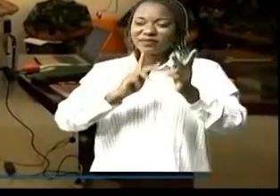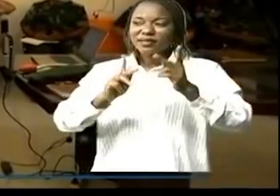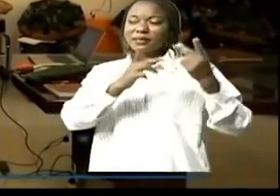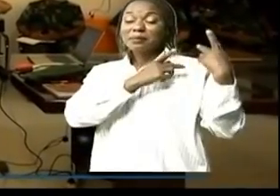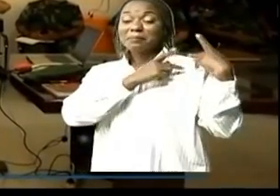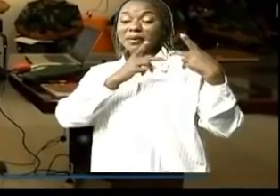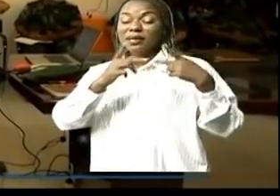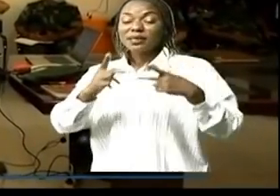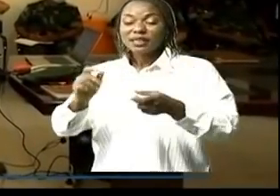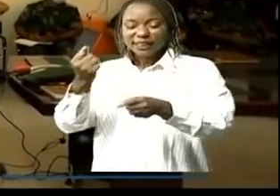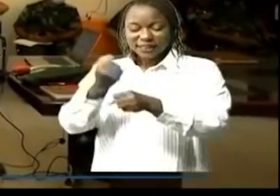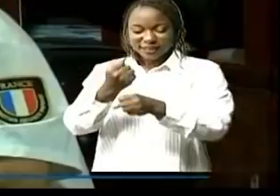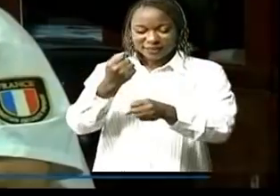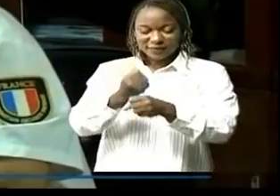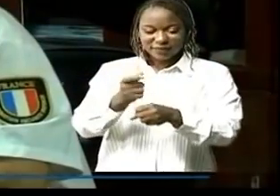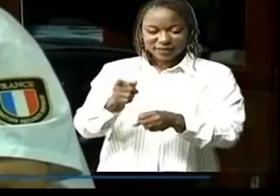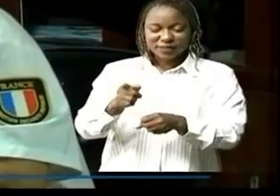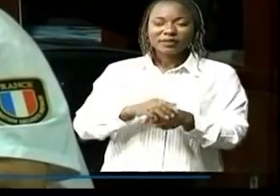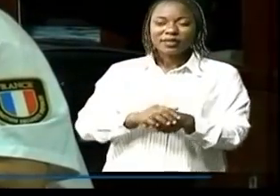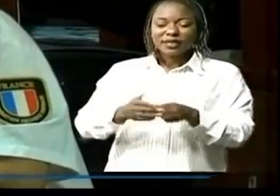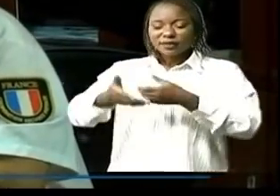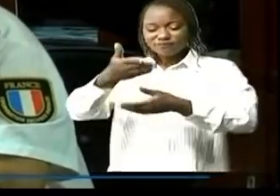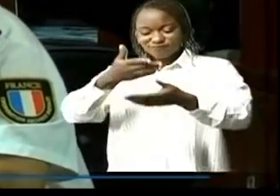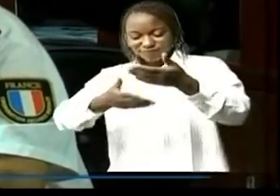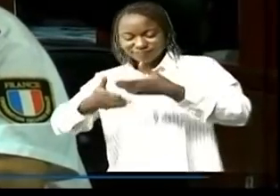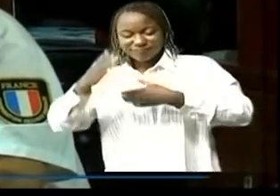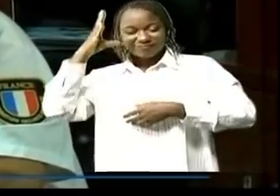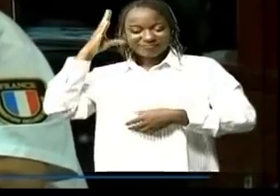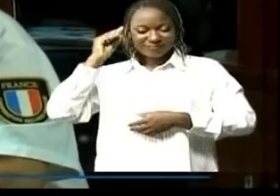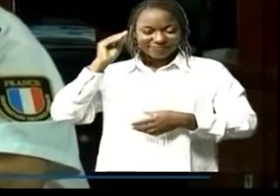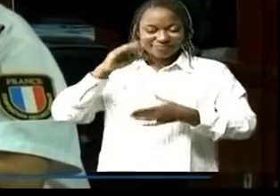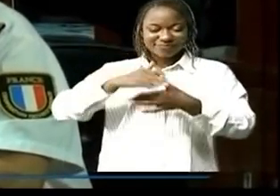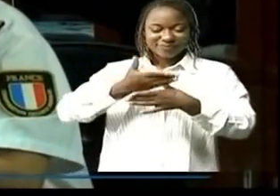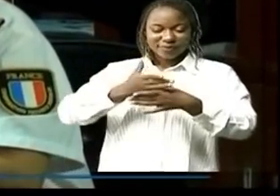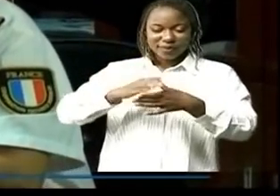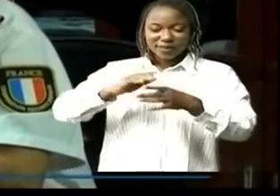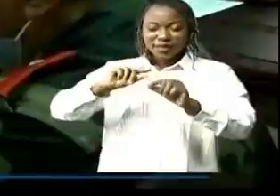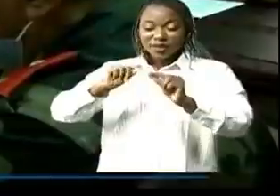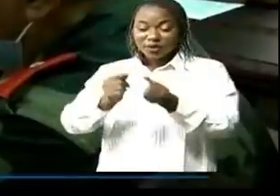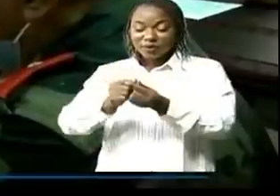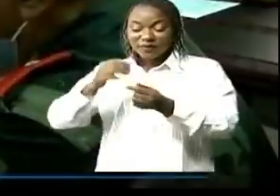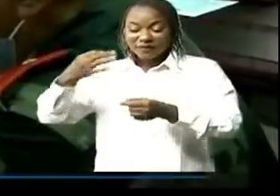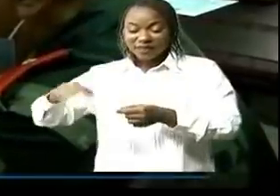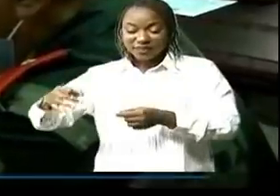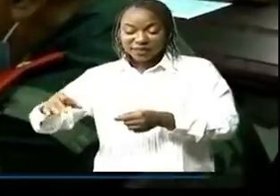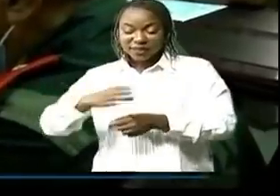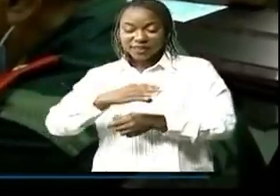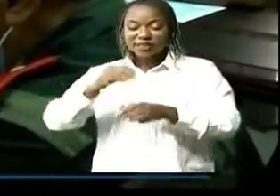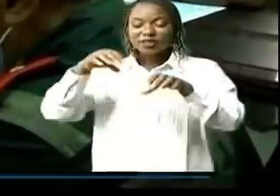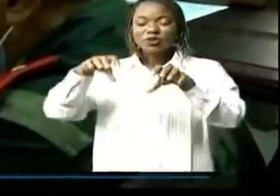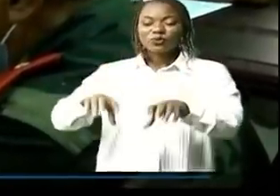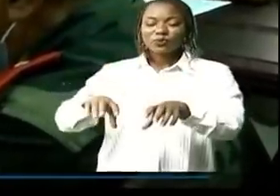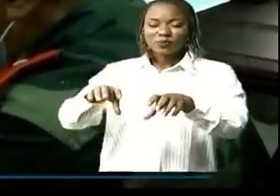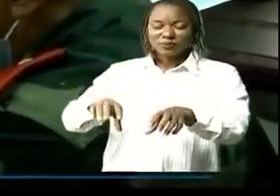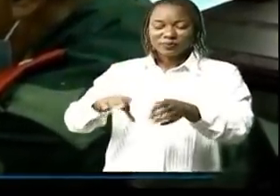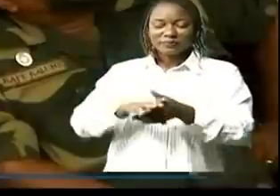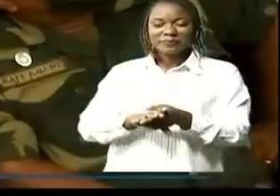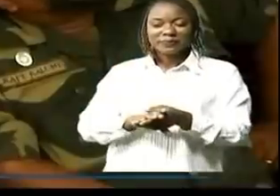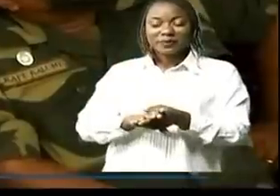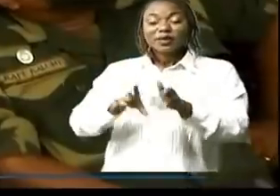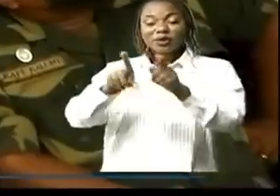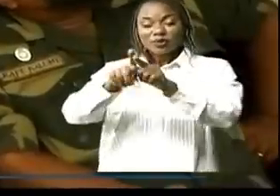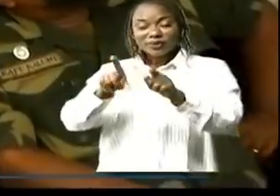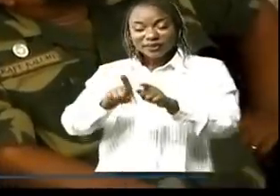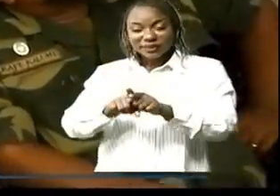de ces séances de travail, il y a eu l'échange d'expériences entre la délégation française et les commandants du corps de santé militaire et